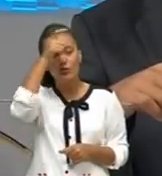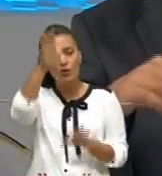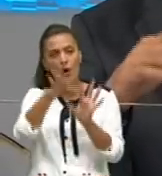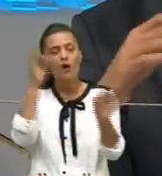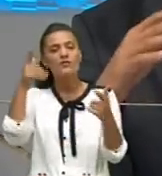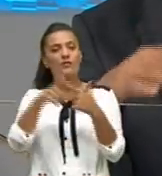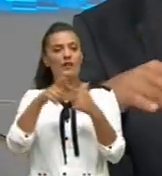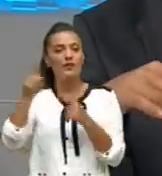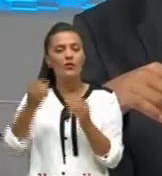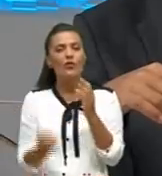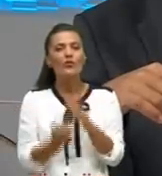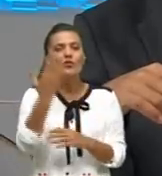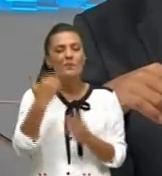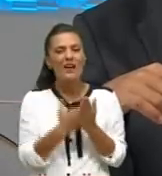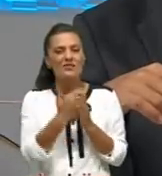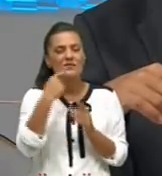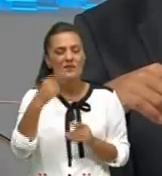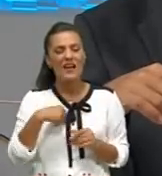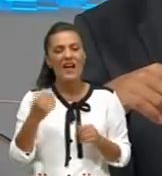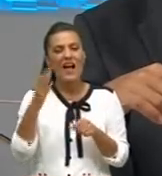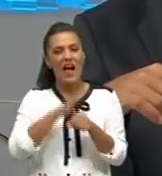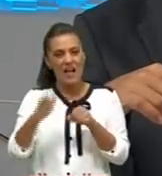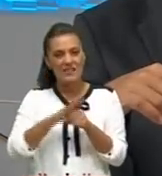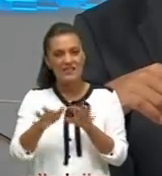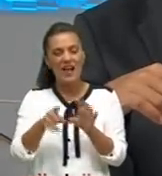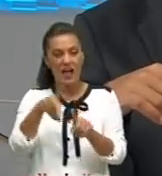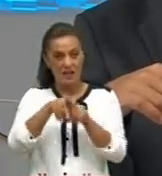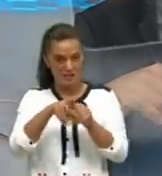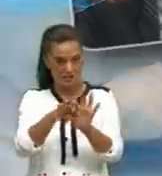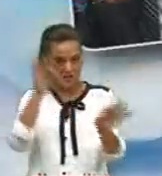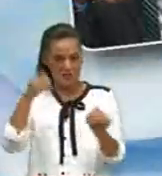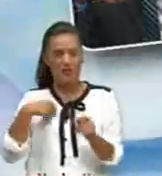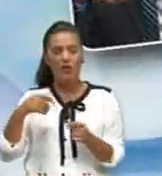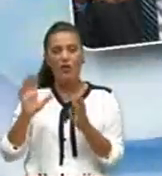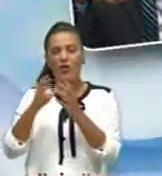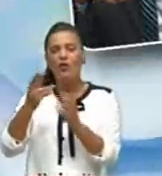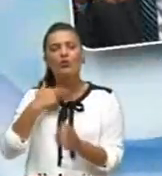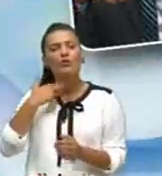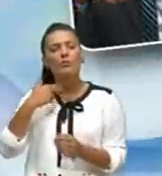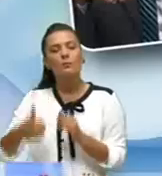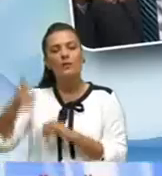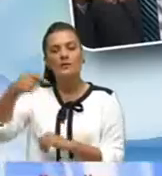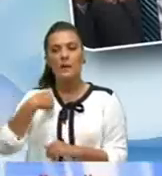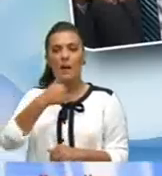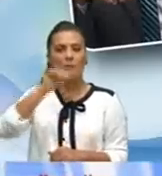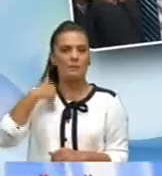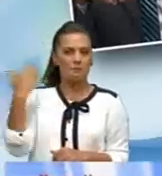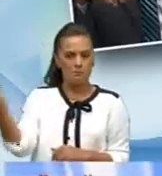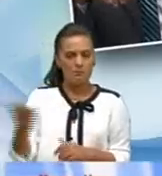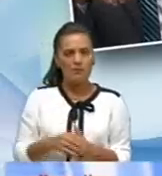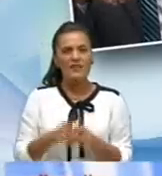Okçuluk Federasyonu kurulma aşamasındadır. Kayseri Atlı Okçuluk Kulüp Başkanı Sami Genel, benim de abim oluyor kendisi.